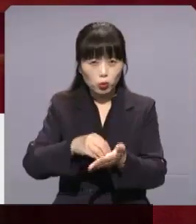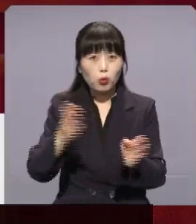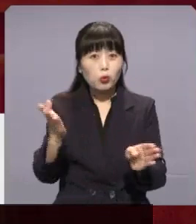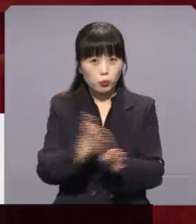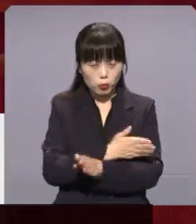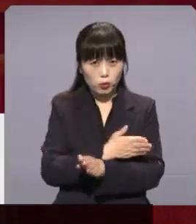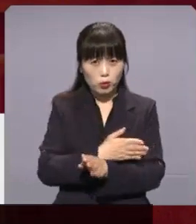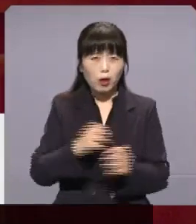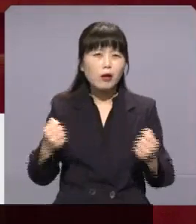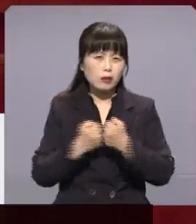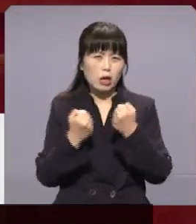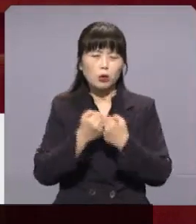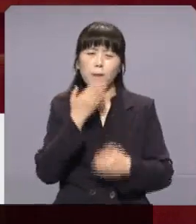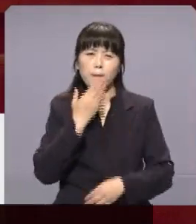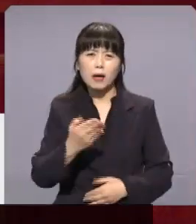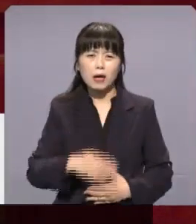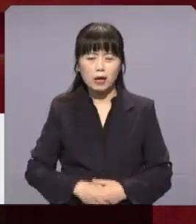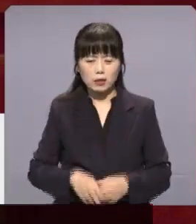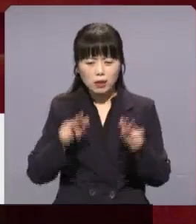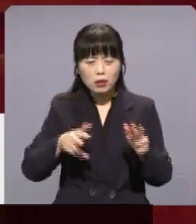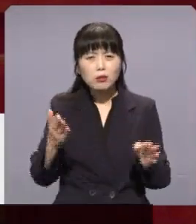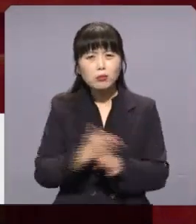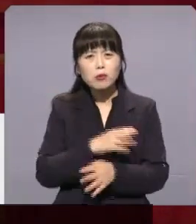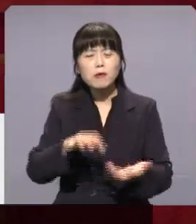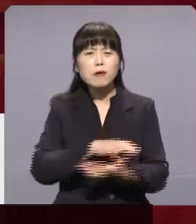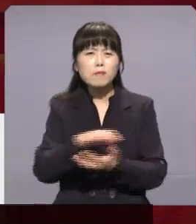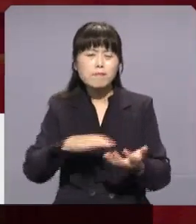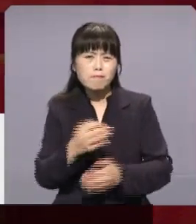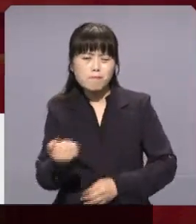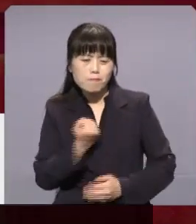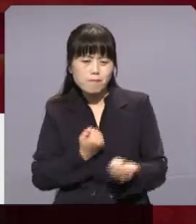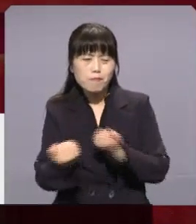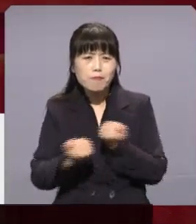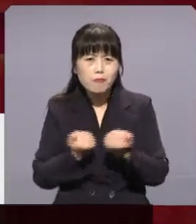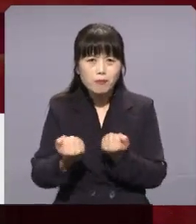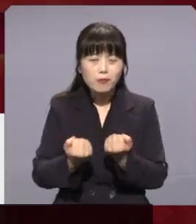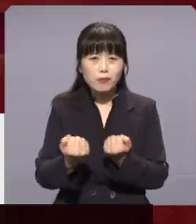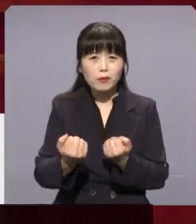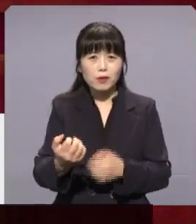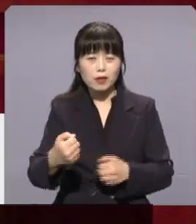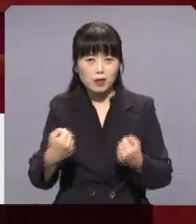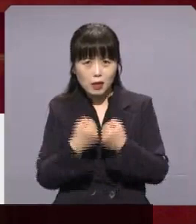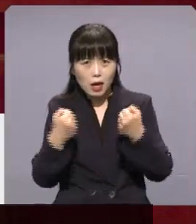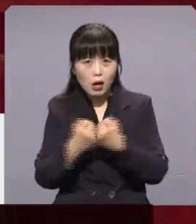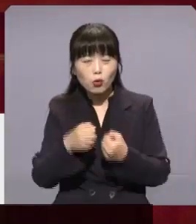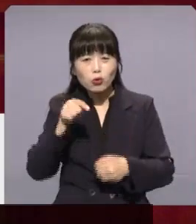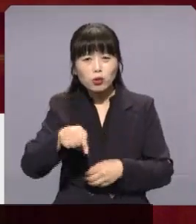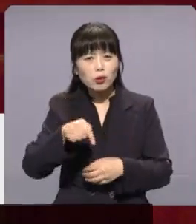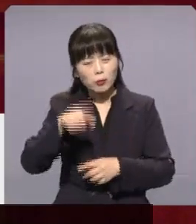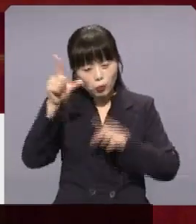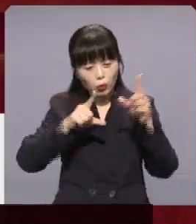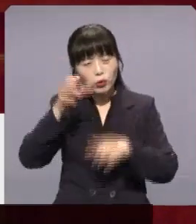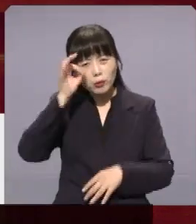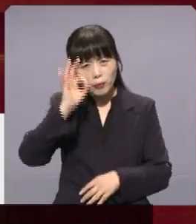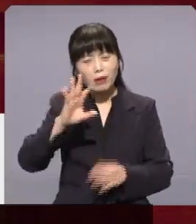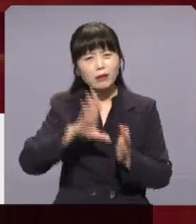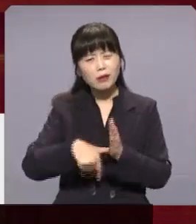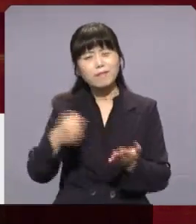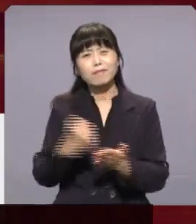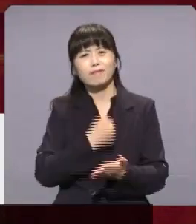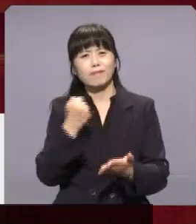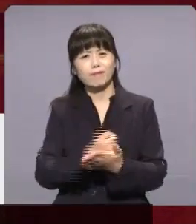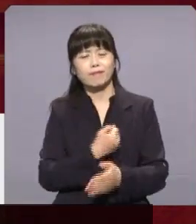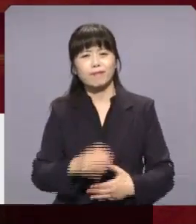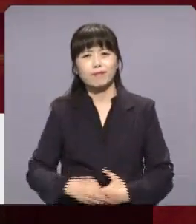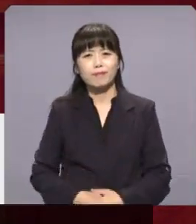네. 벌써부터 볼썽사나운 모습으로 이렇게 막 견제하고 견제고 던지고 이러는 게 한편으로 좀 한심해 보이네요. 제가 볼 때는.